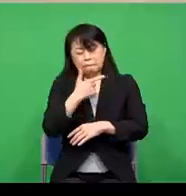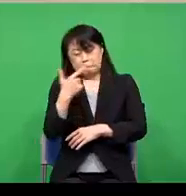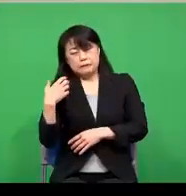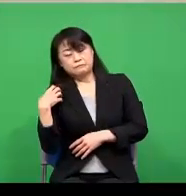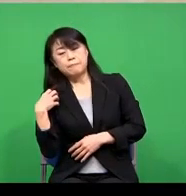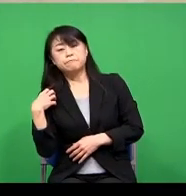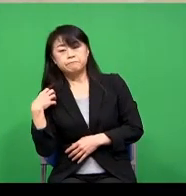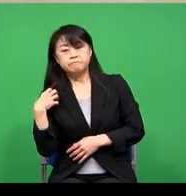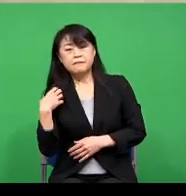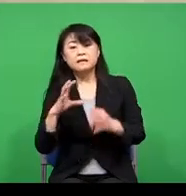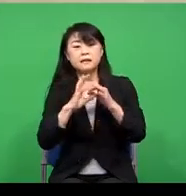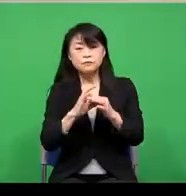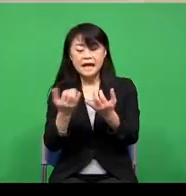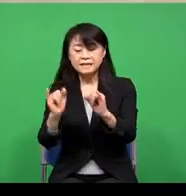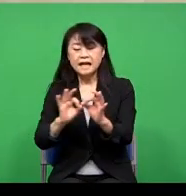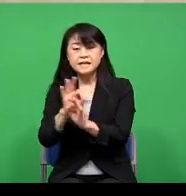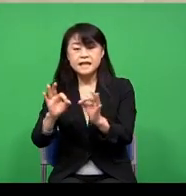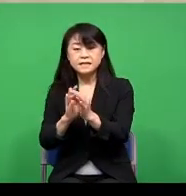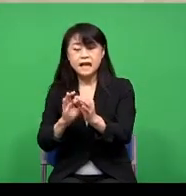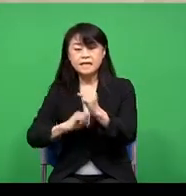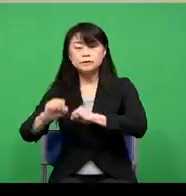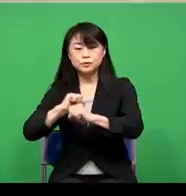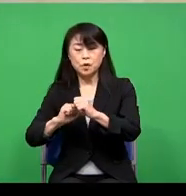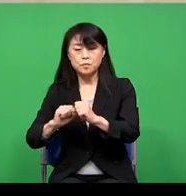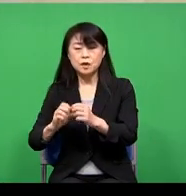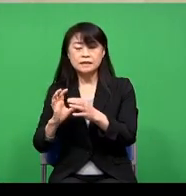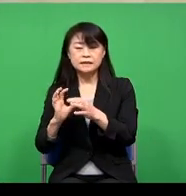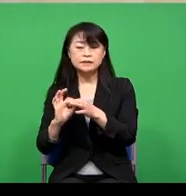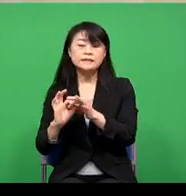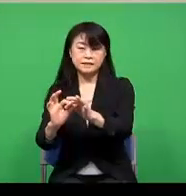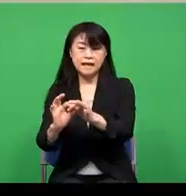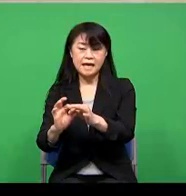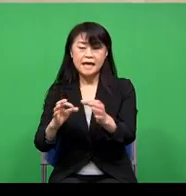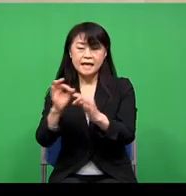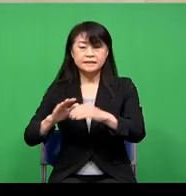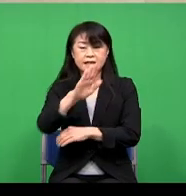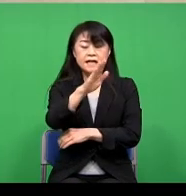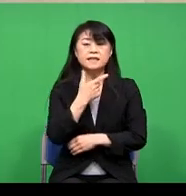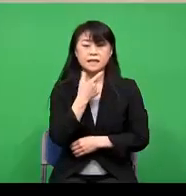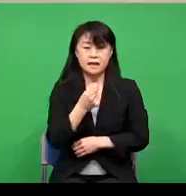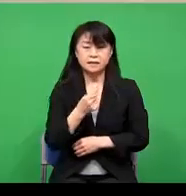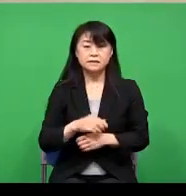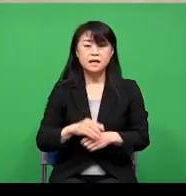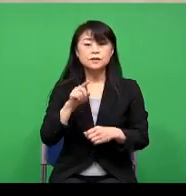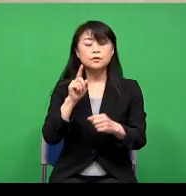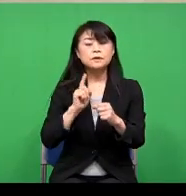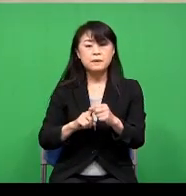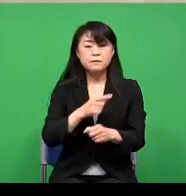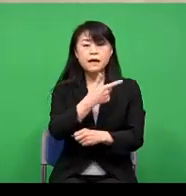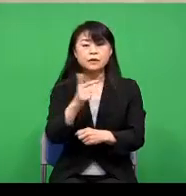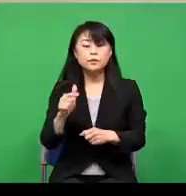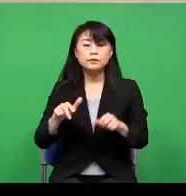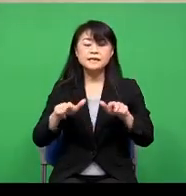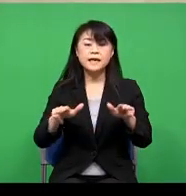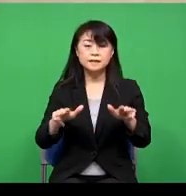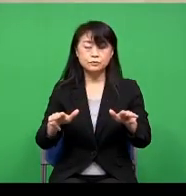ので、まあ、それにはまた必要な財源も必要だと、まあ、そこでご承知のように最初国の